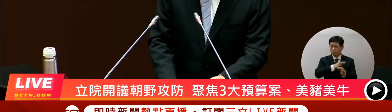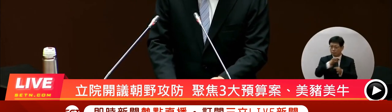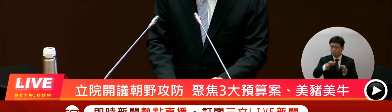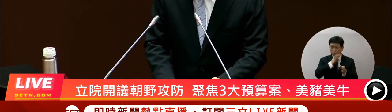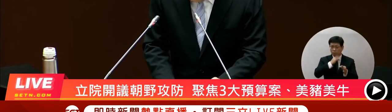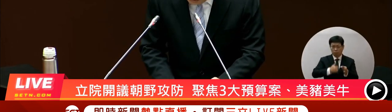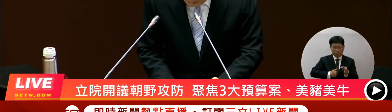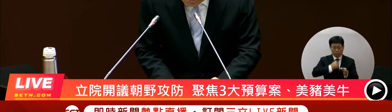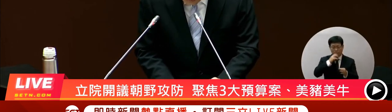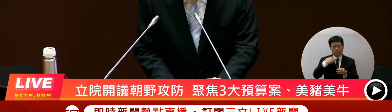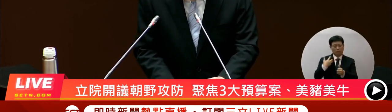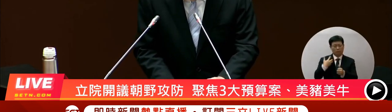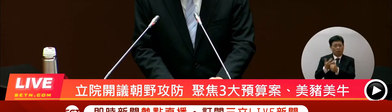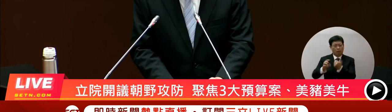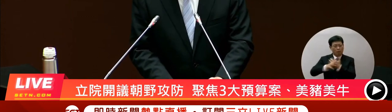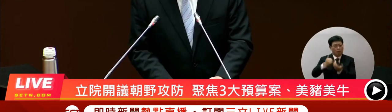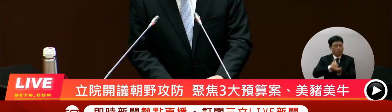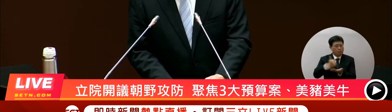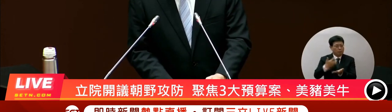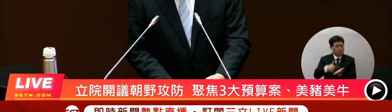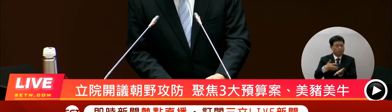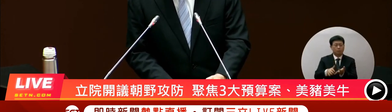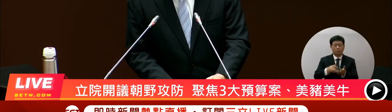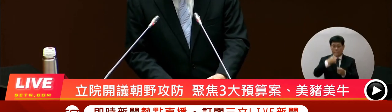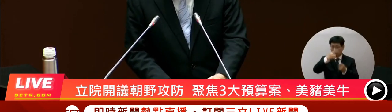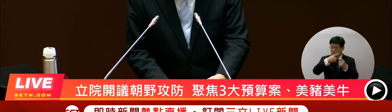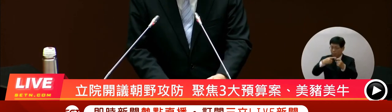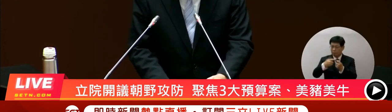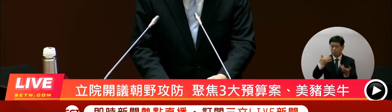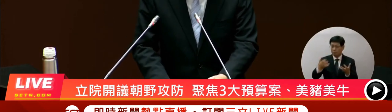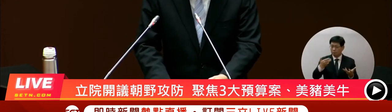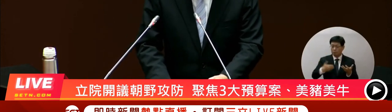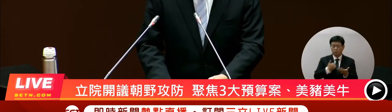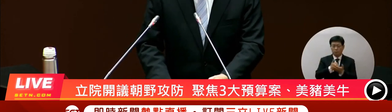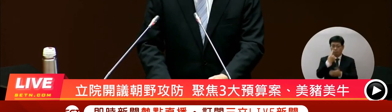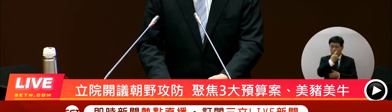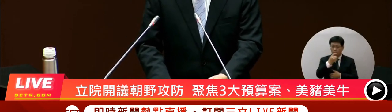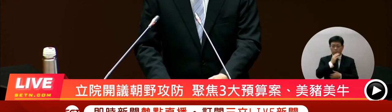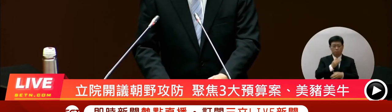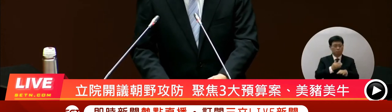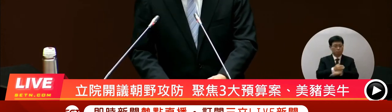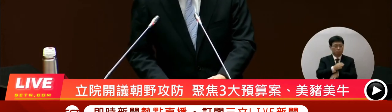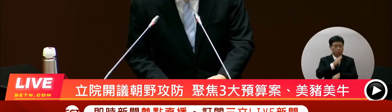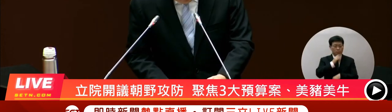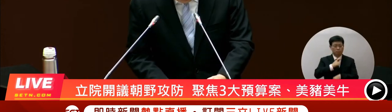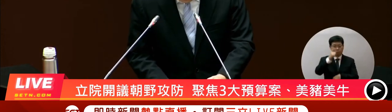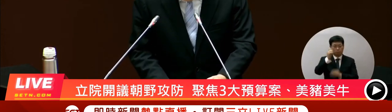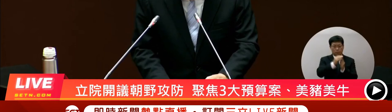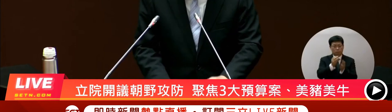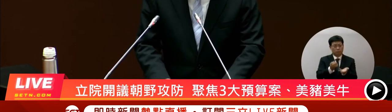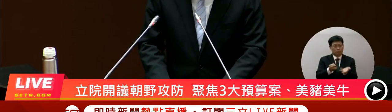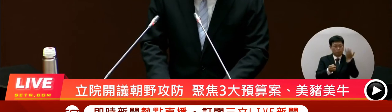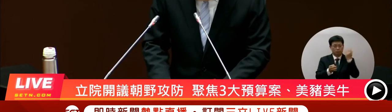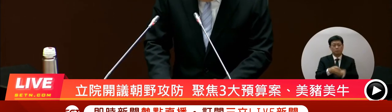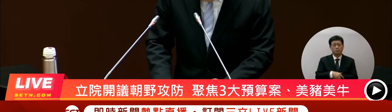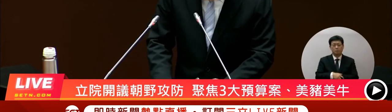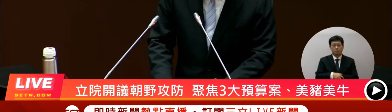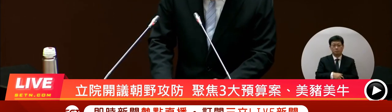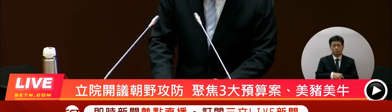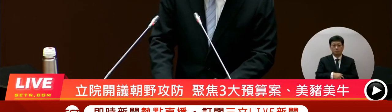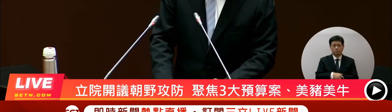高度仰赖贸易，每年出口总值超过新台币10兆元，超